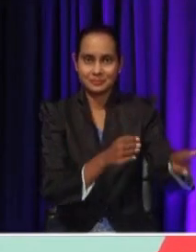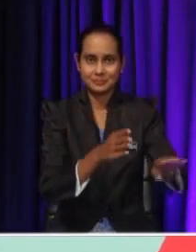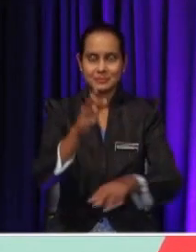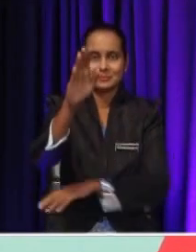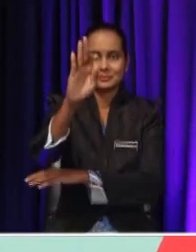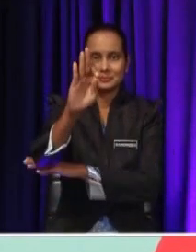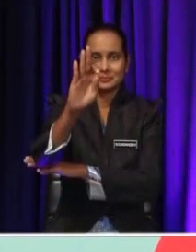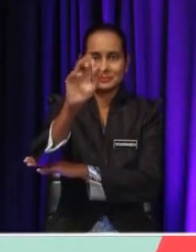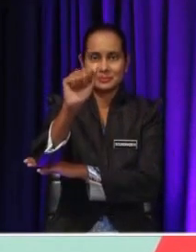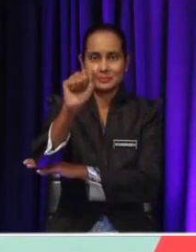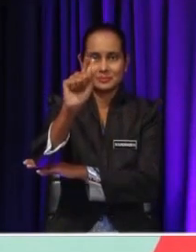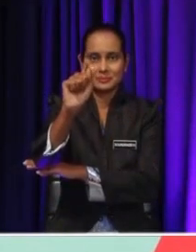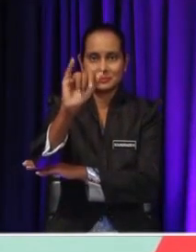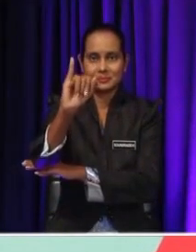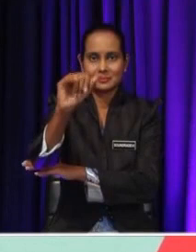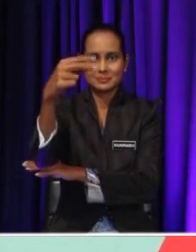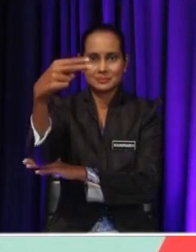Fatihah mana